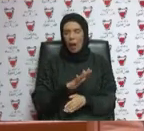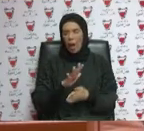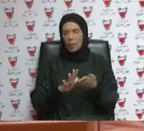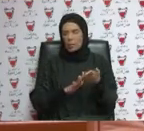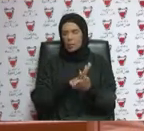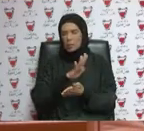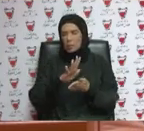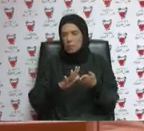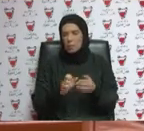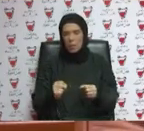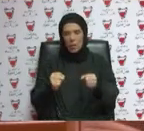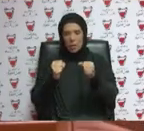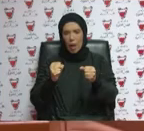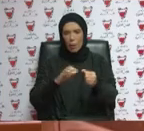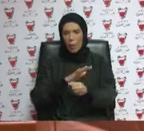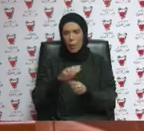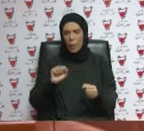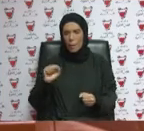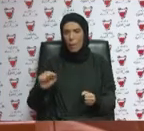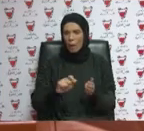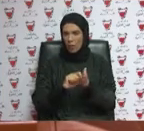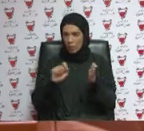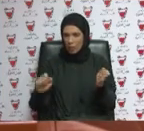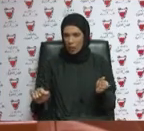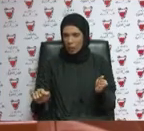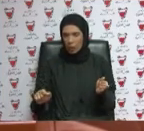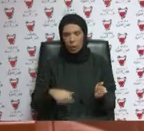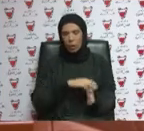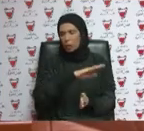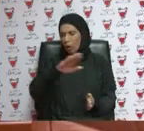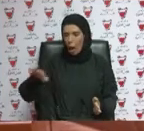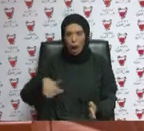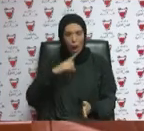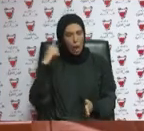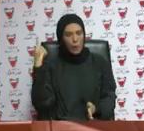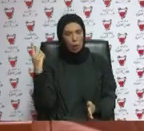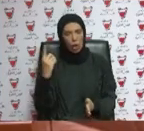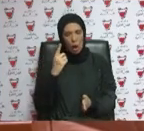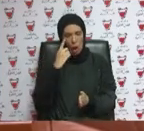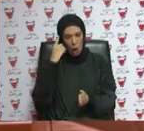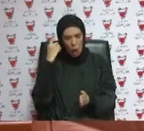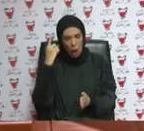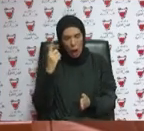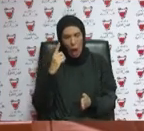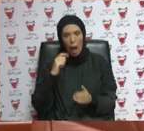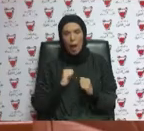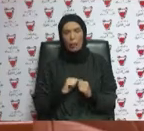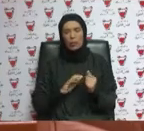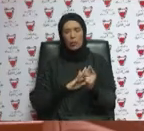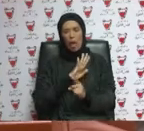الموجودة التي لسنا نحن فقط نتصدى لها وإنما العالم كله برمته سيتأثر